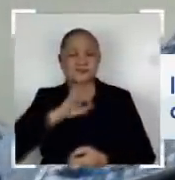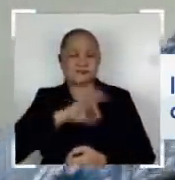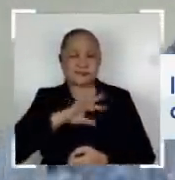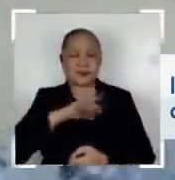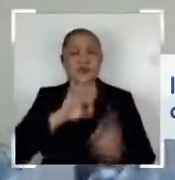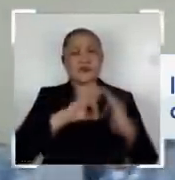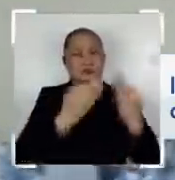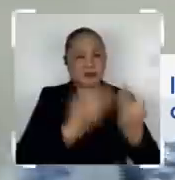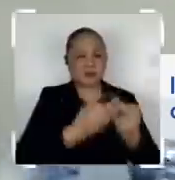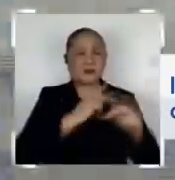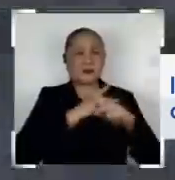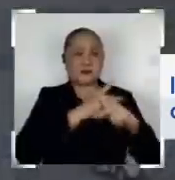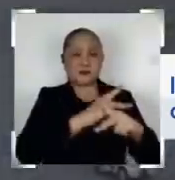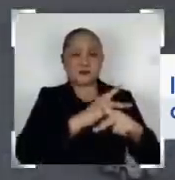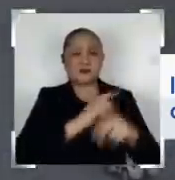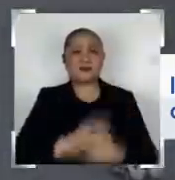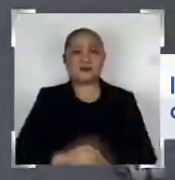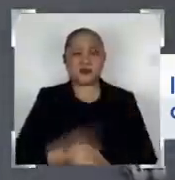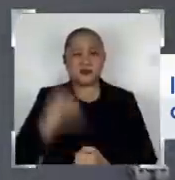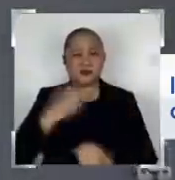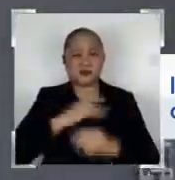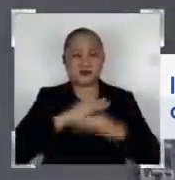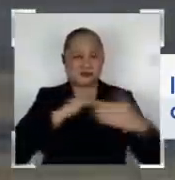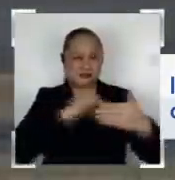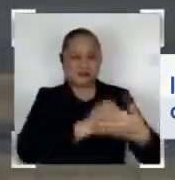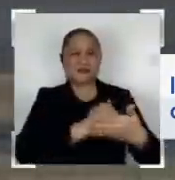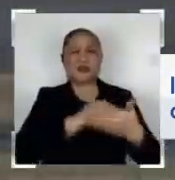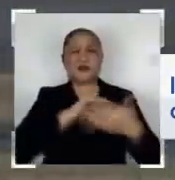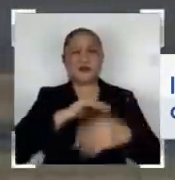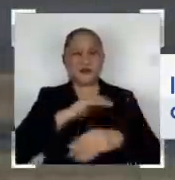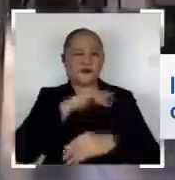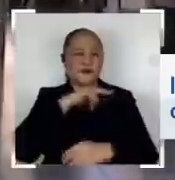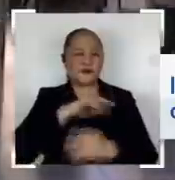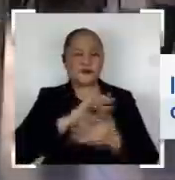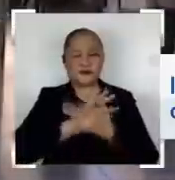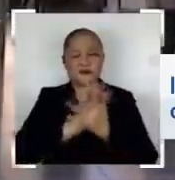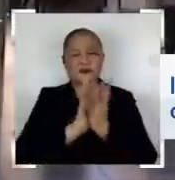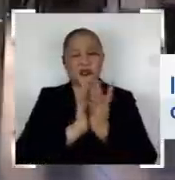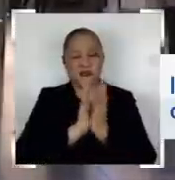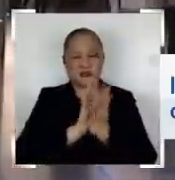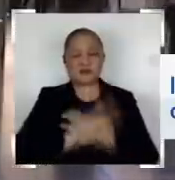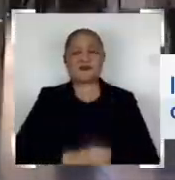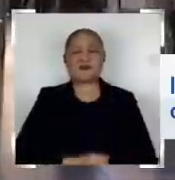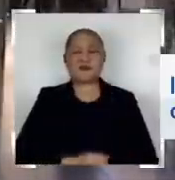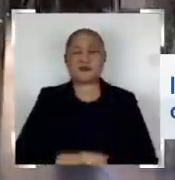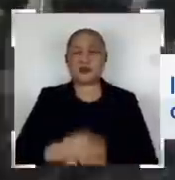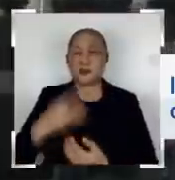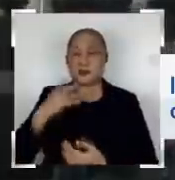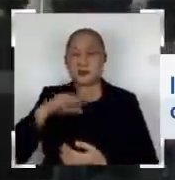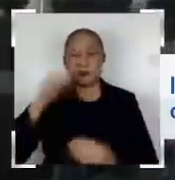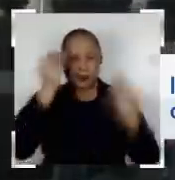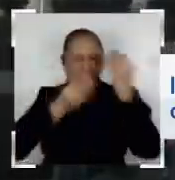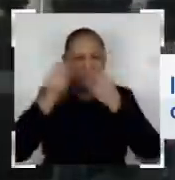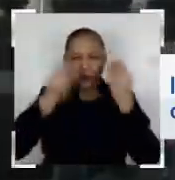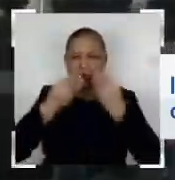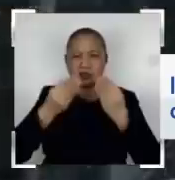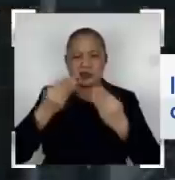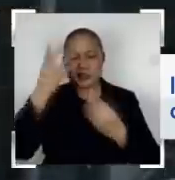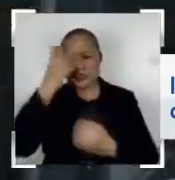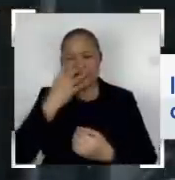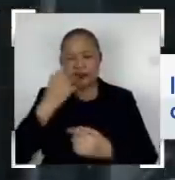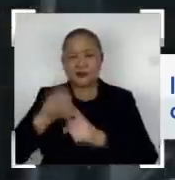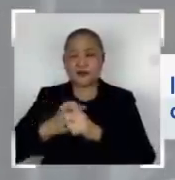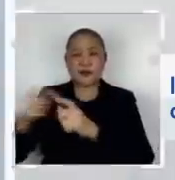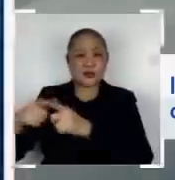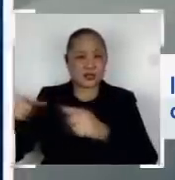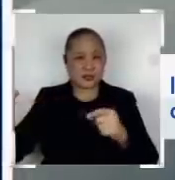protection sa virus. Matinding kalituhan at galit naman ang sumalubong sa ilang galing Japan, isa ring nasa green list